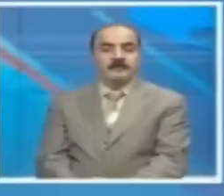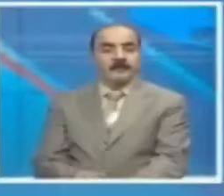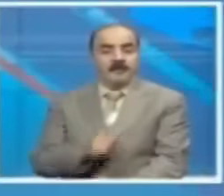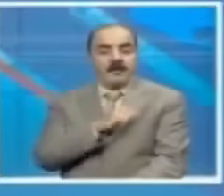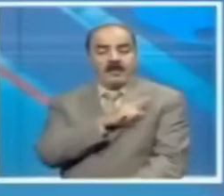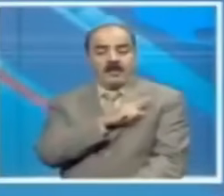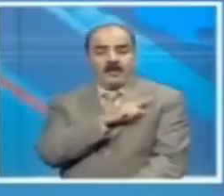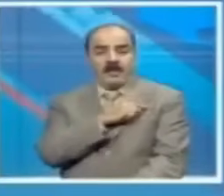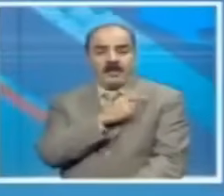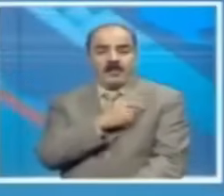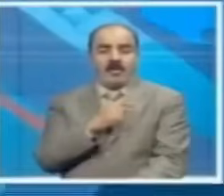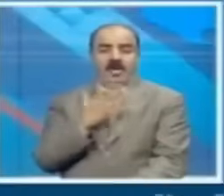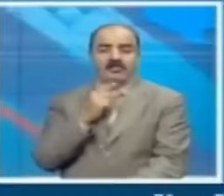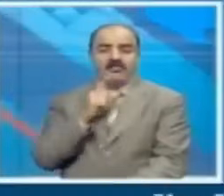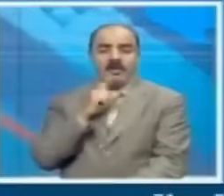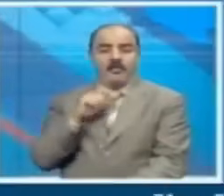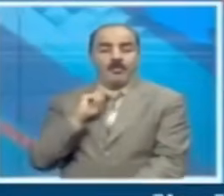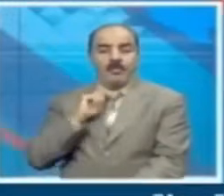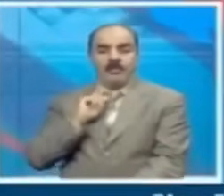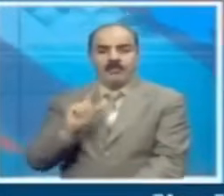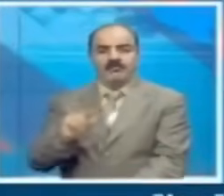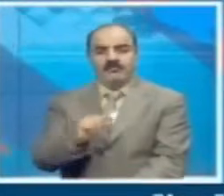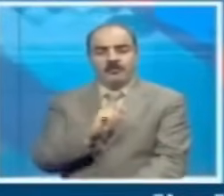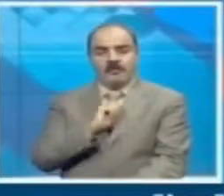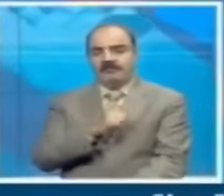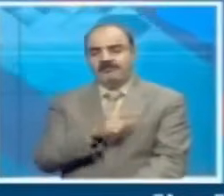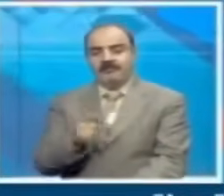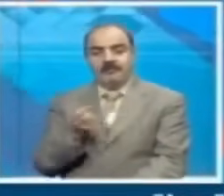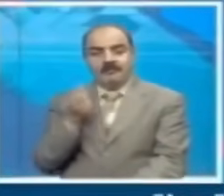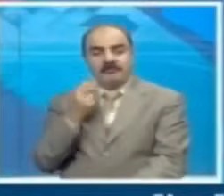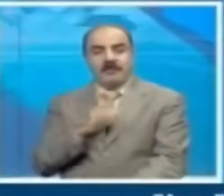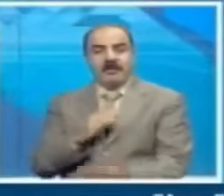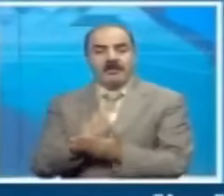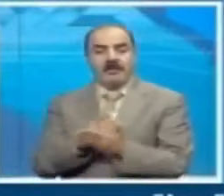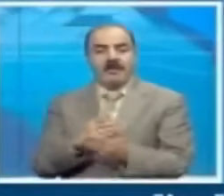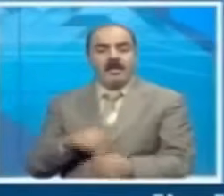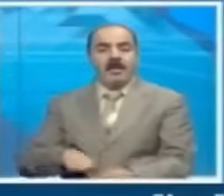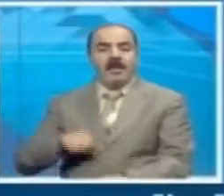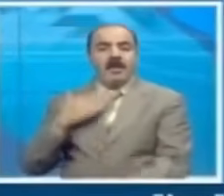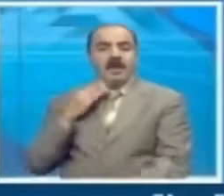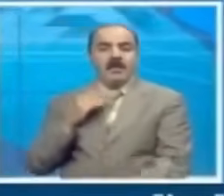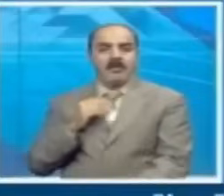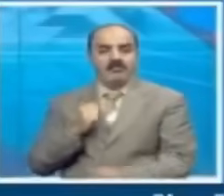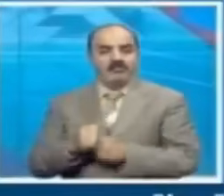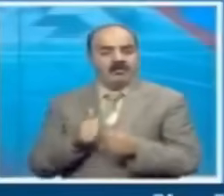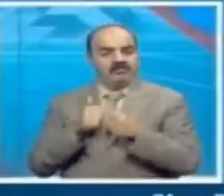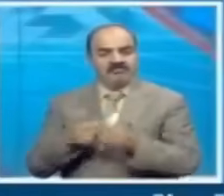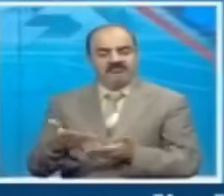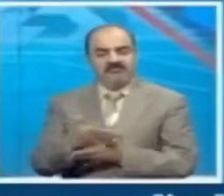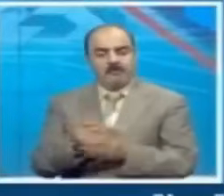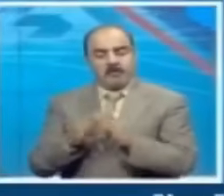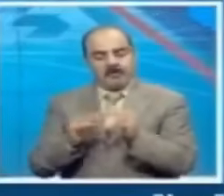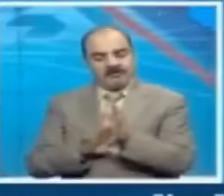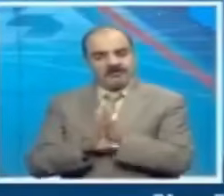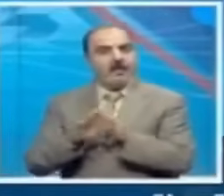أكد وزير التنمية المحلية اللواء هشام أمنة على أهمية المبادرة الرئاسية حياة كريمة ودورها في تنمية